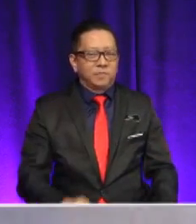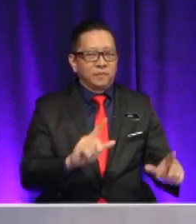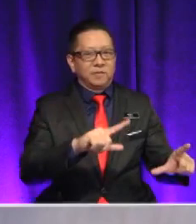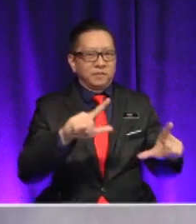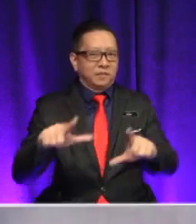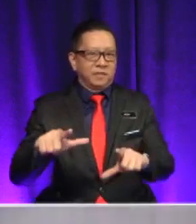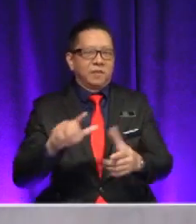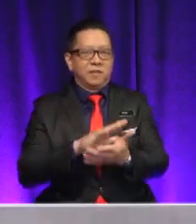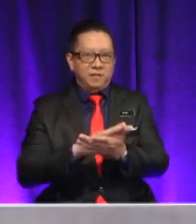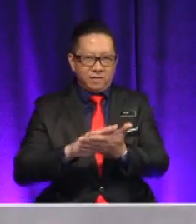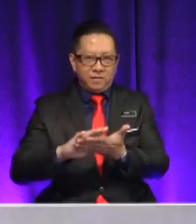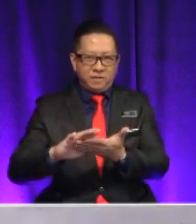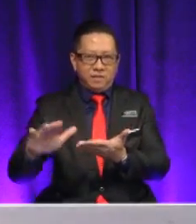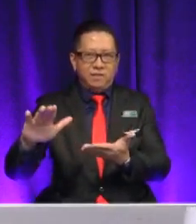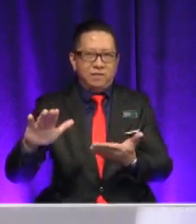proses